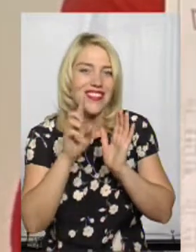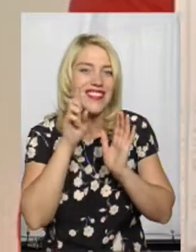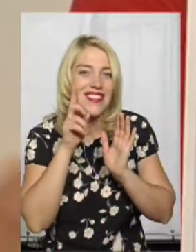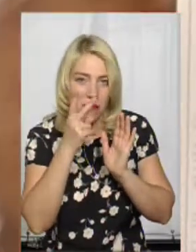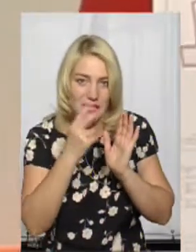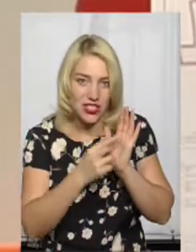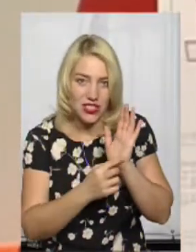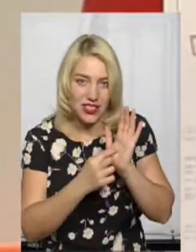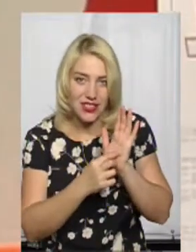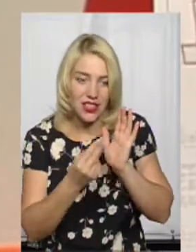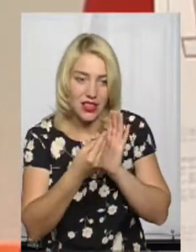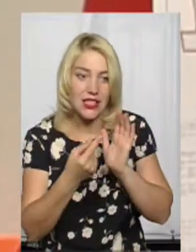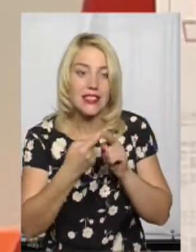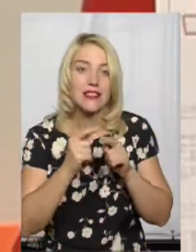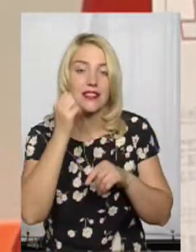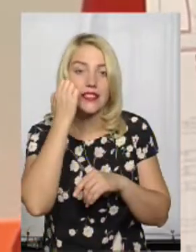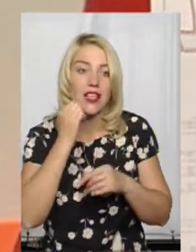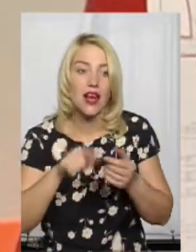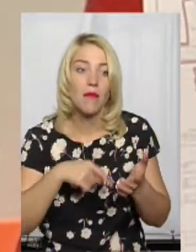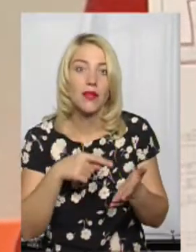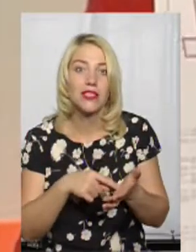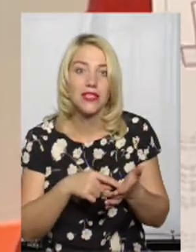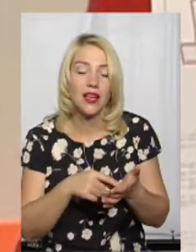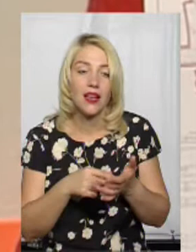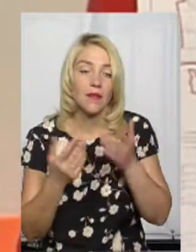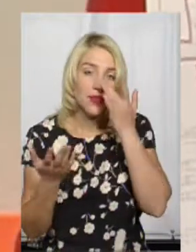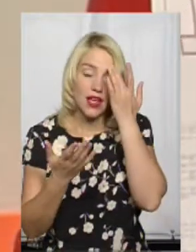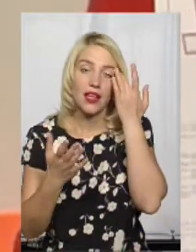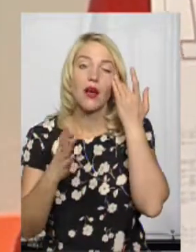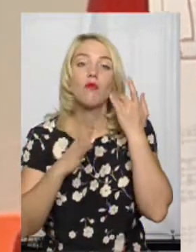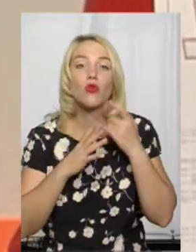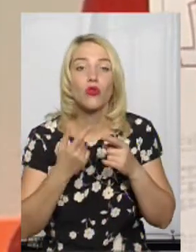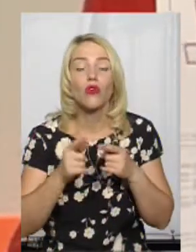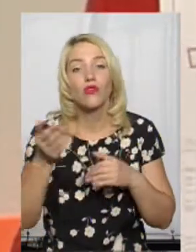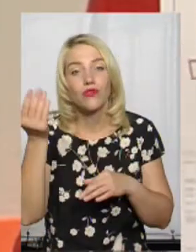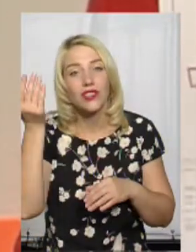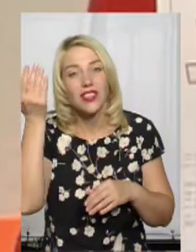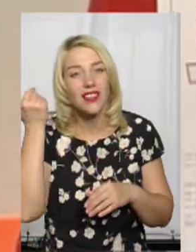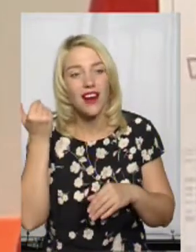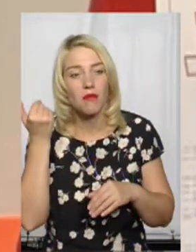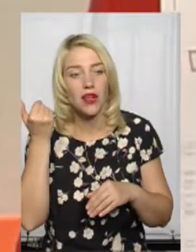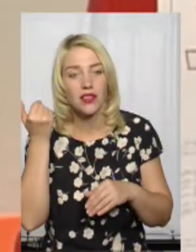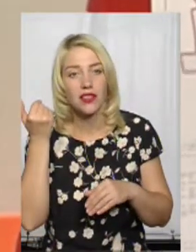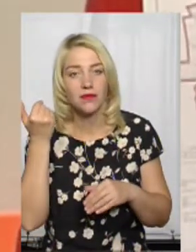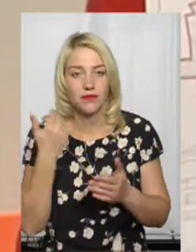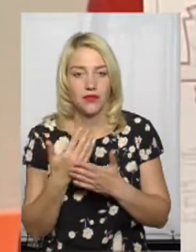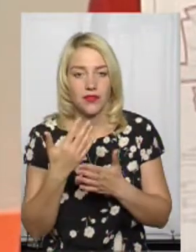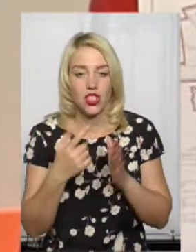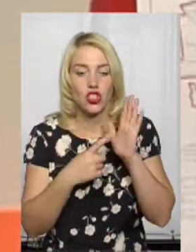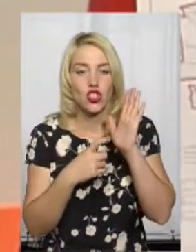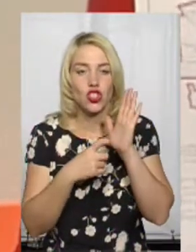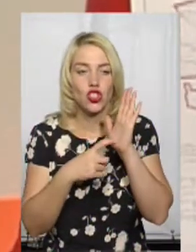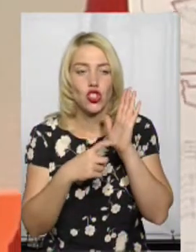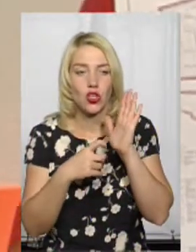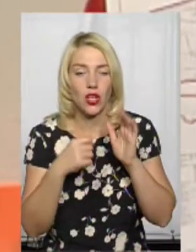зелене, оце старе місто, яке було в тих рамках фактично років більше